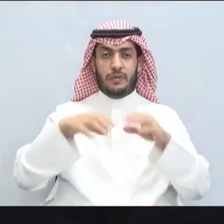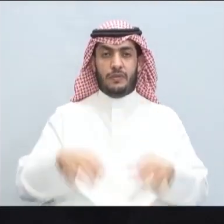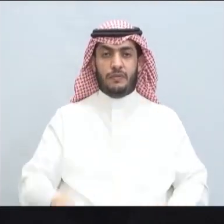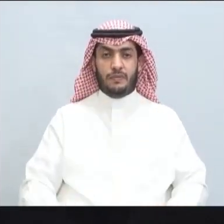وبركاته